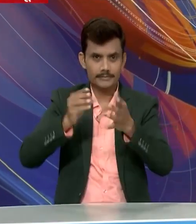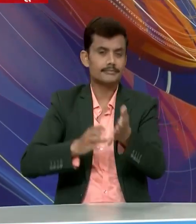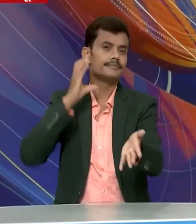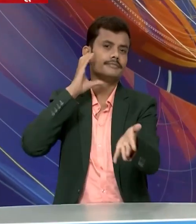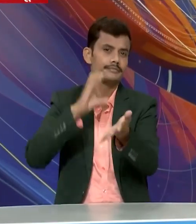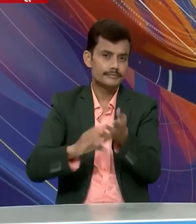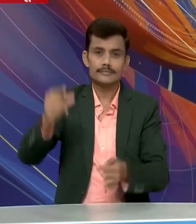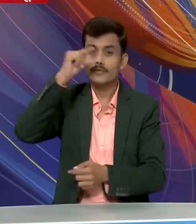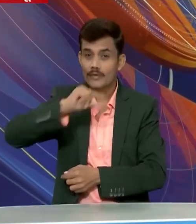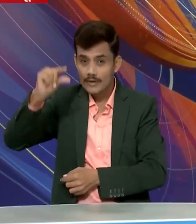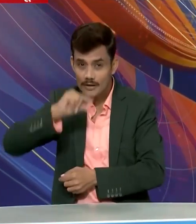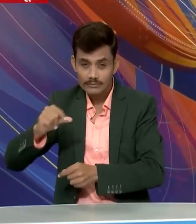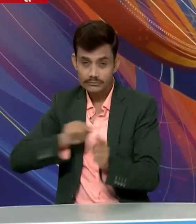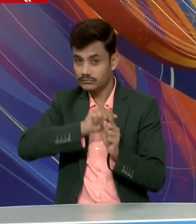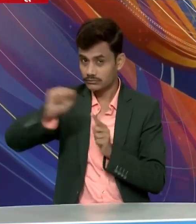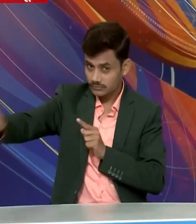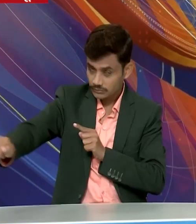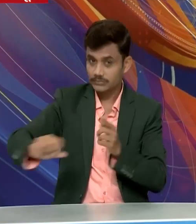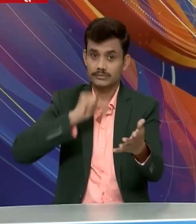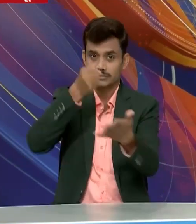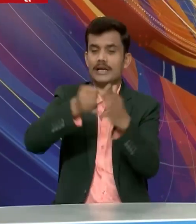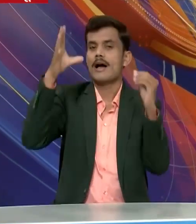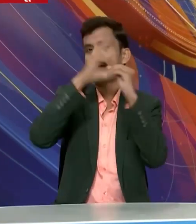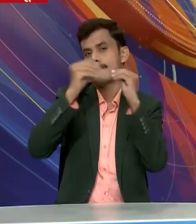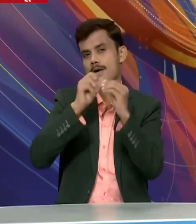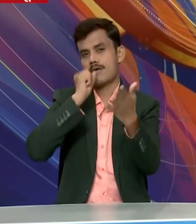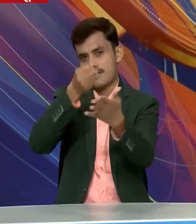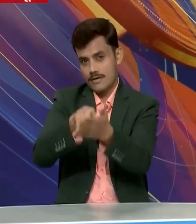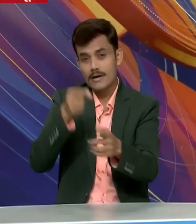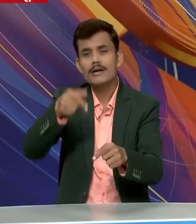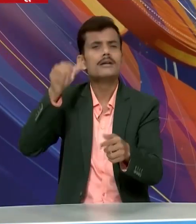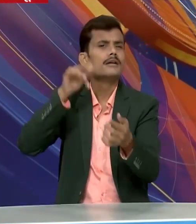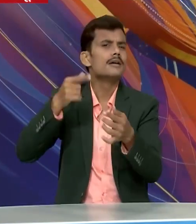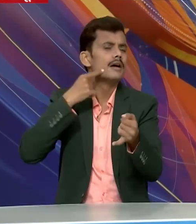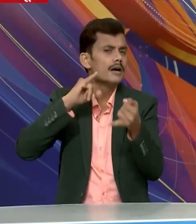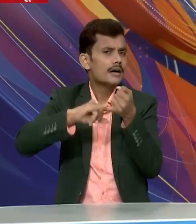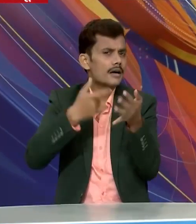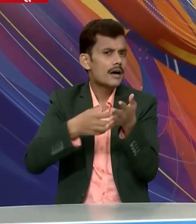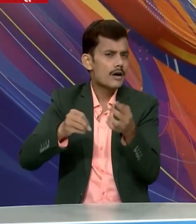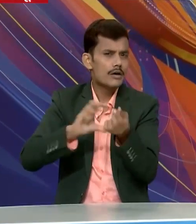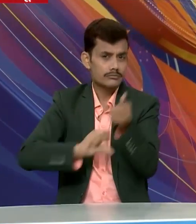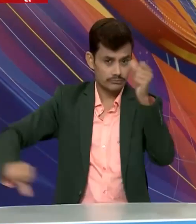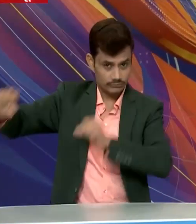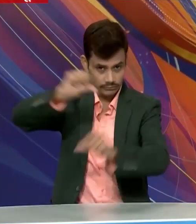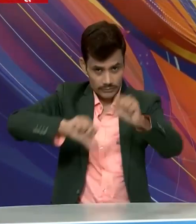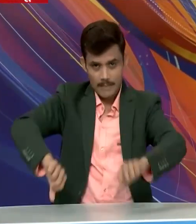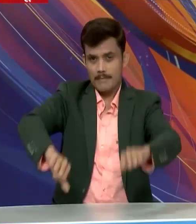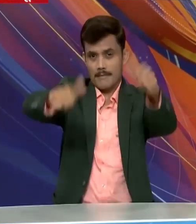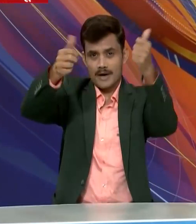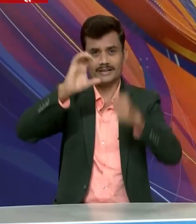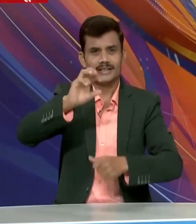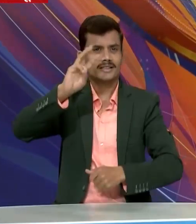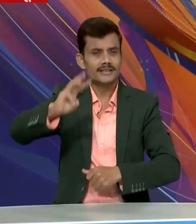प्रधानमंत्री मोदी ग्रीस से सीधा बेंगलुरु पहुंचे थे, जहां उन्होंने इसरो के वैज्ञानिकों को चंद्रयान 3 की सफलता